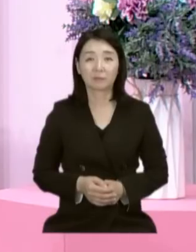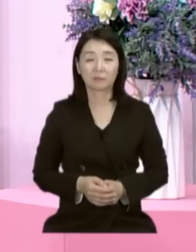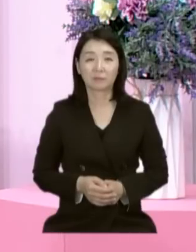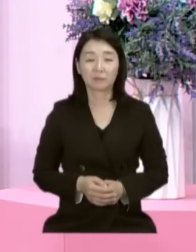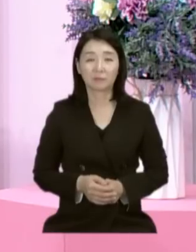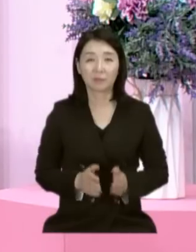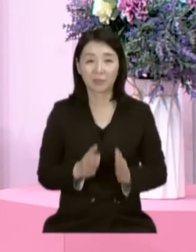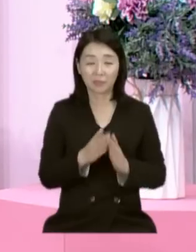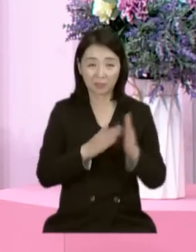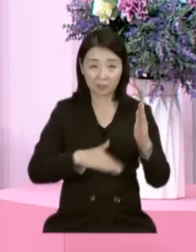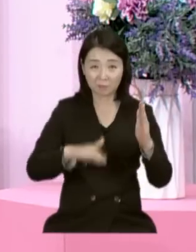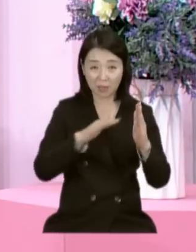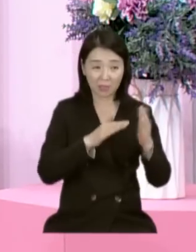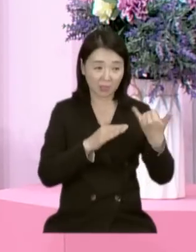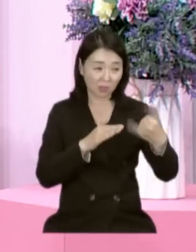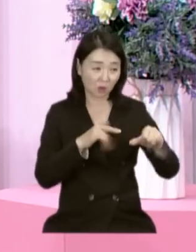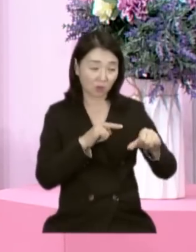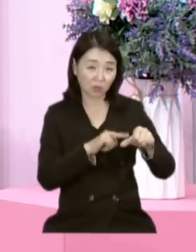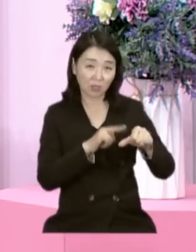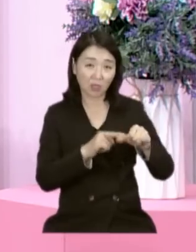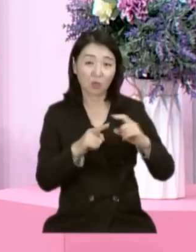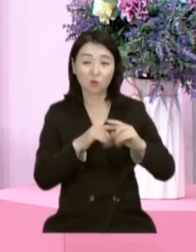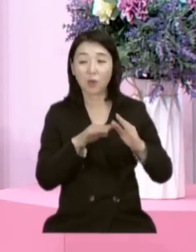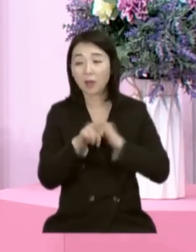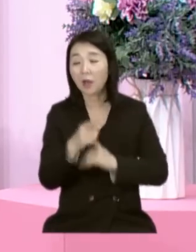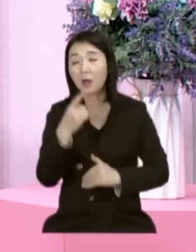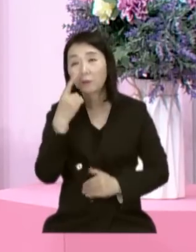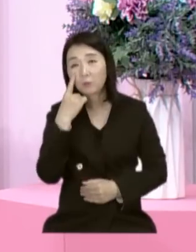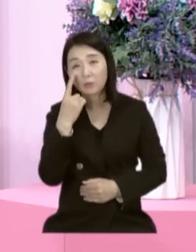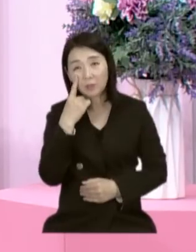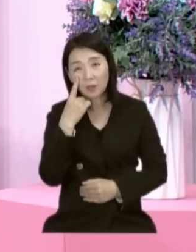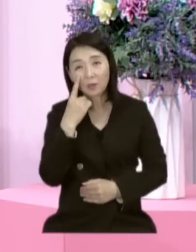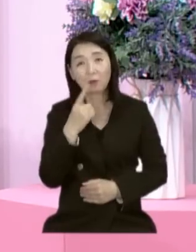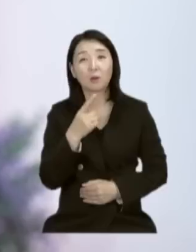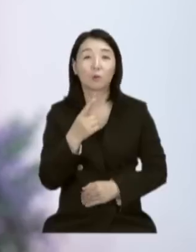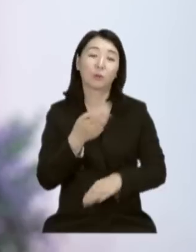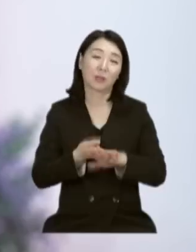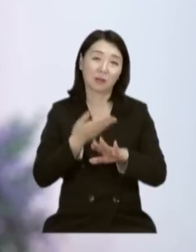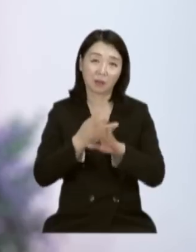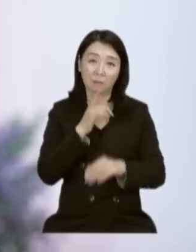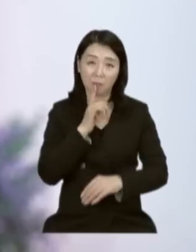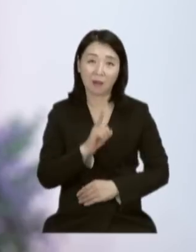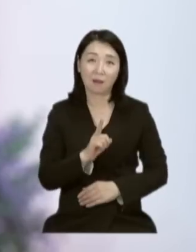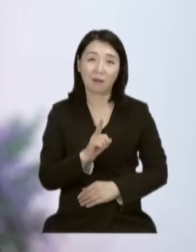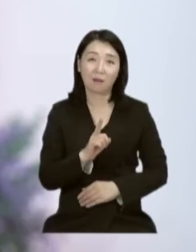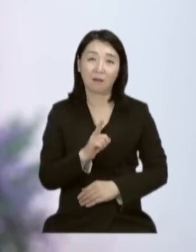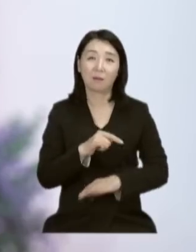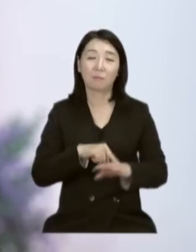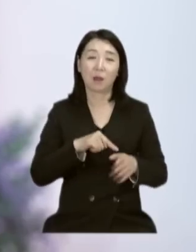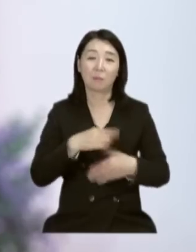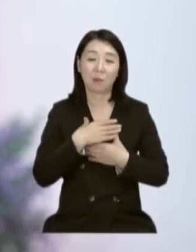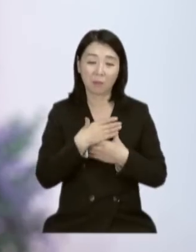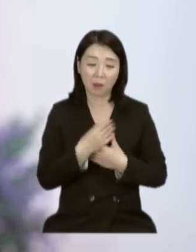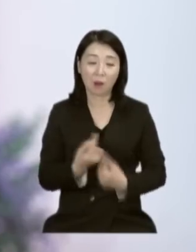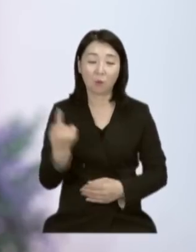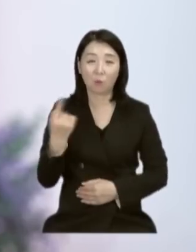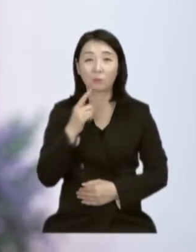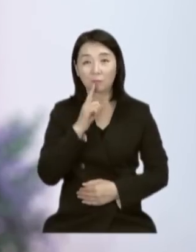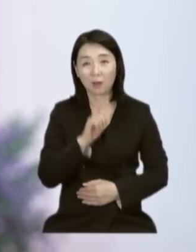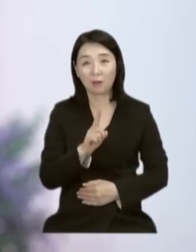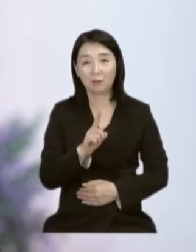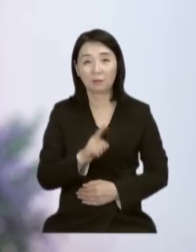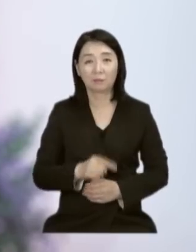예. 자녀들에게도 이제 교회를 가 보니까 좀 다르더라 예. 마음이 좀 편안해지는 것